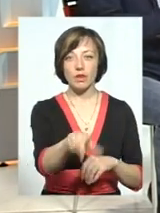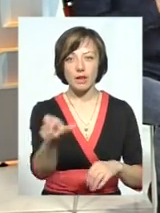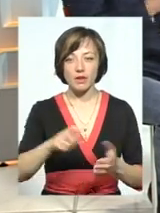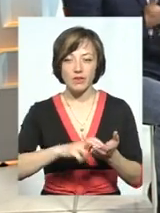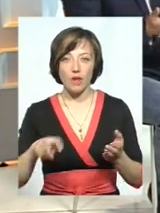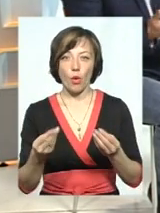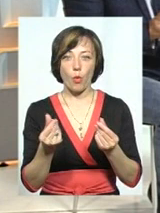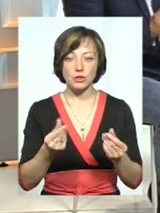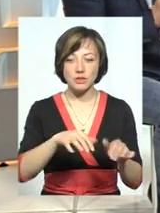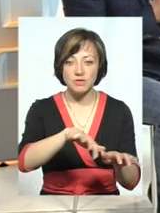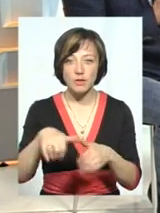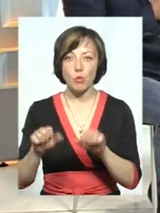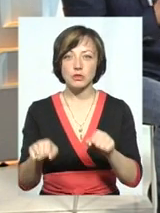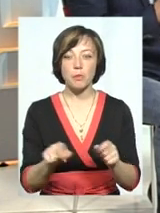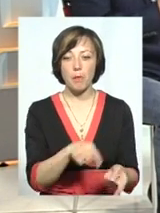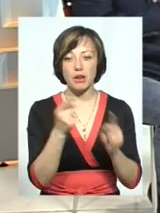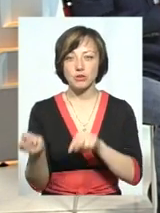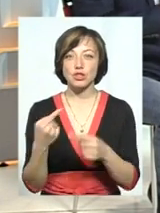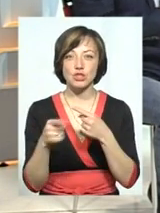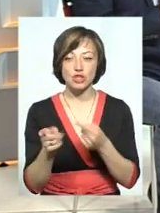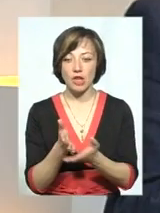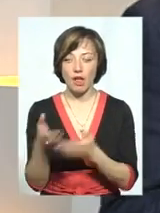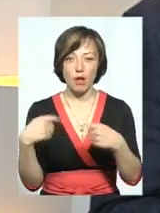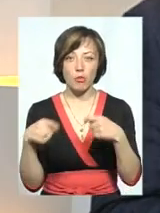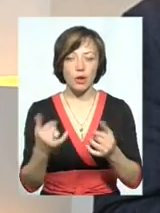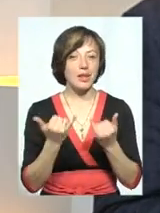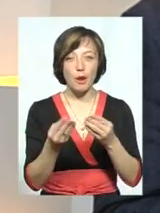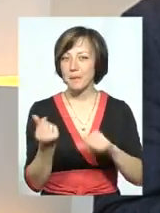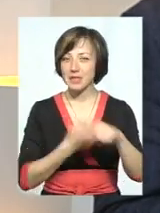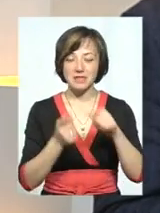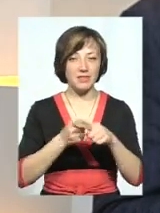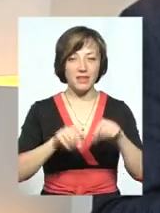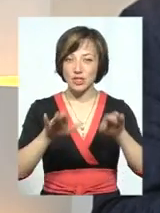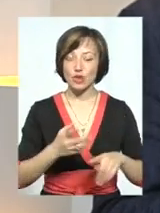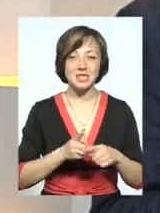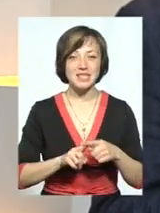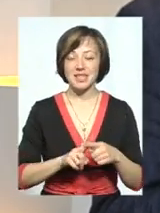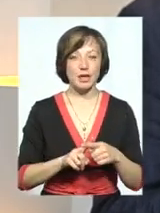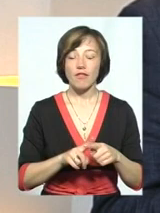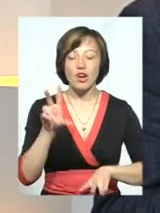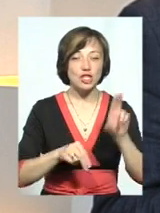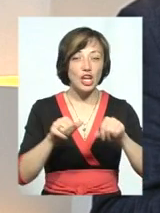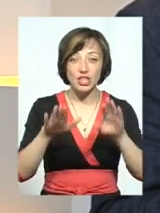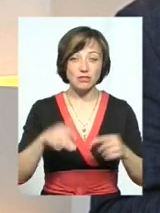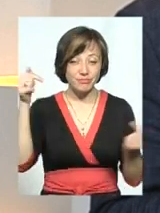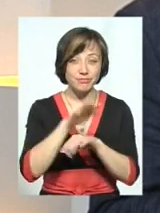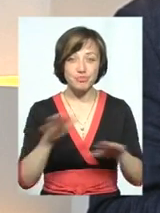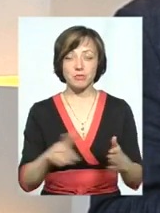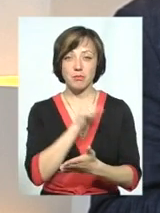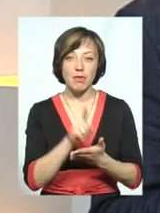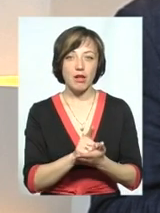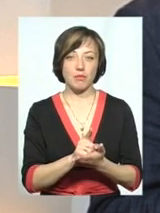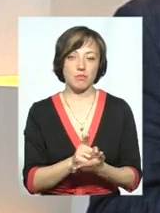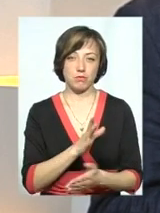вивести, кошти вивести, можливо, переключитись на інші канали продаж. Тобто для бізнесу, я рахую, це рішення, ну, взагалі неприйнятне і воно мало,